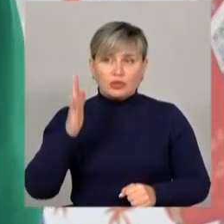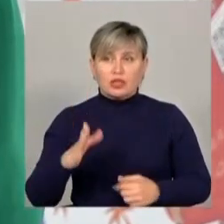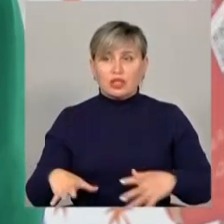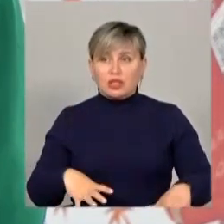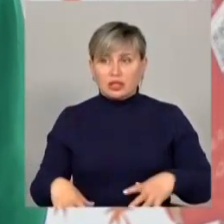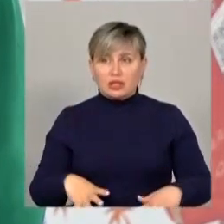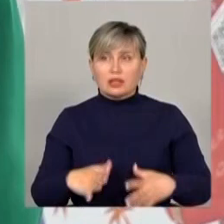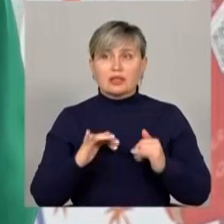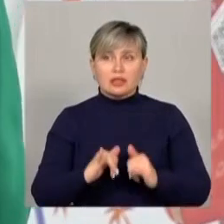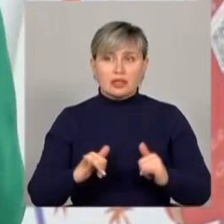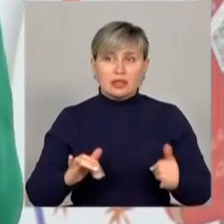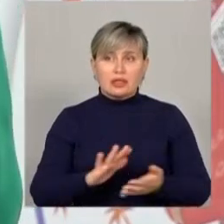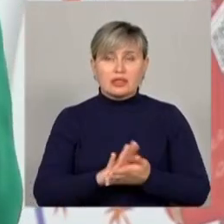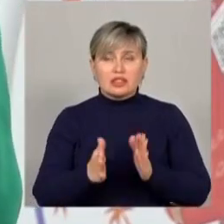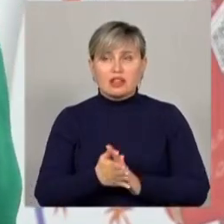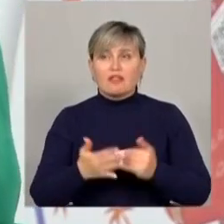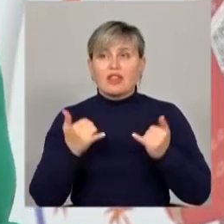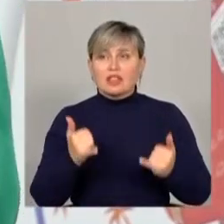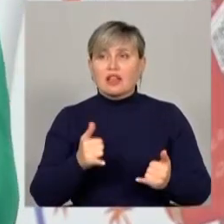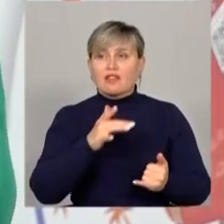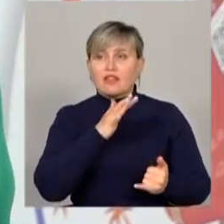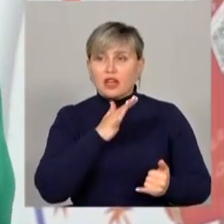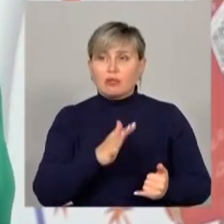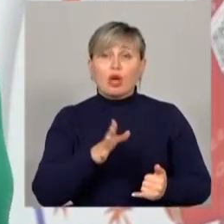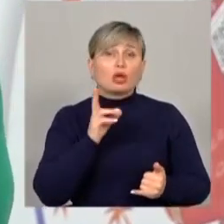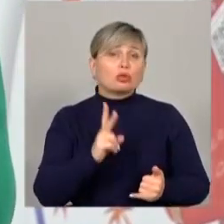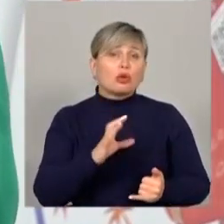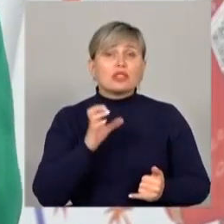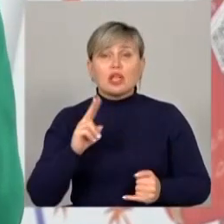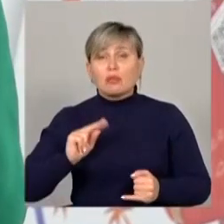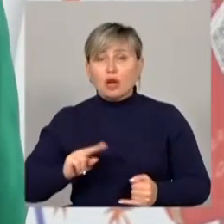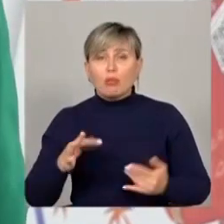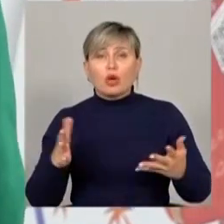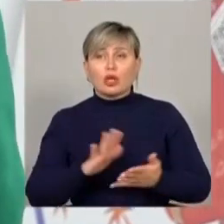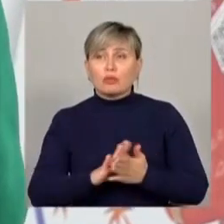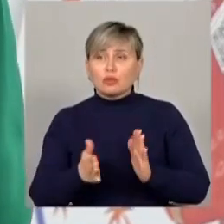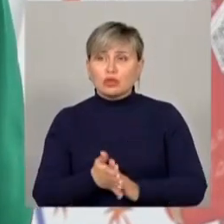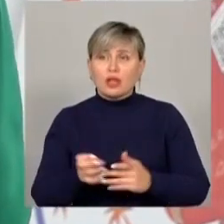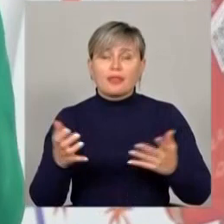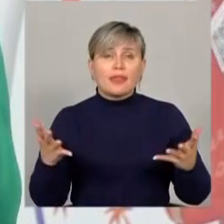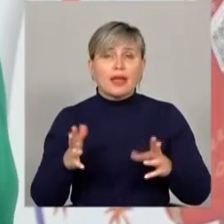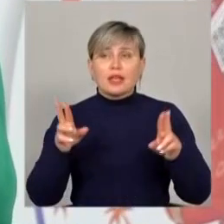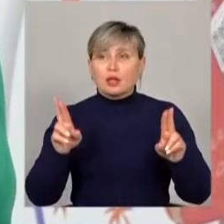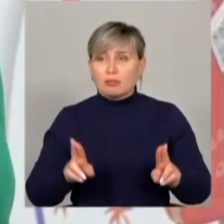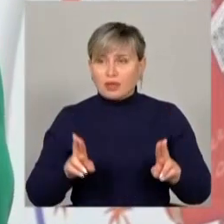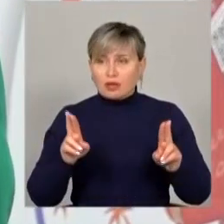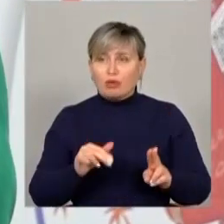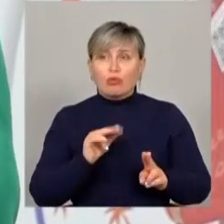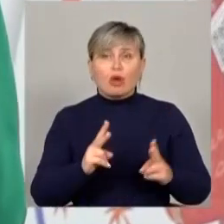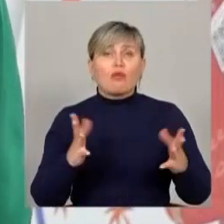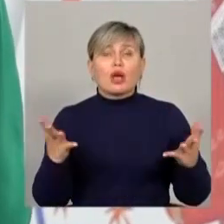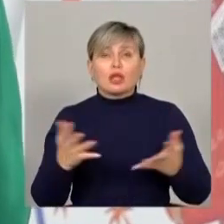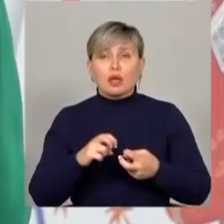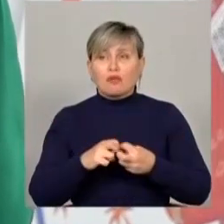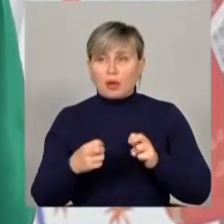его динамику его состояние в настоящий момент кто с кем работает по каким условиям На каких правилах У кого какие проблемы